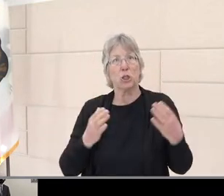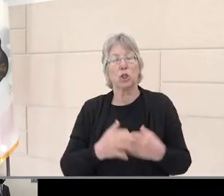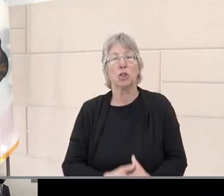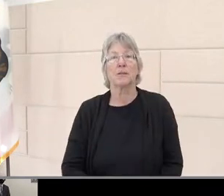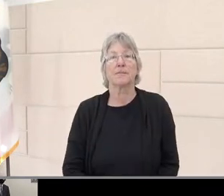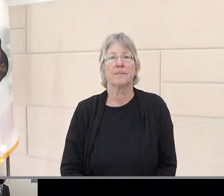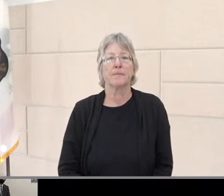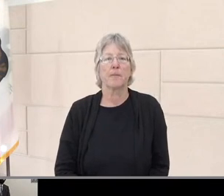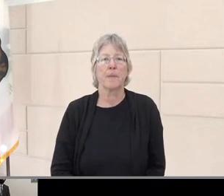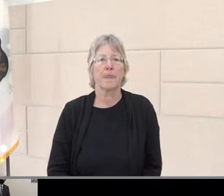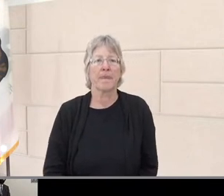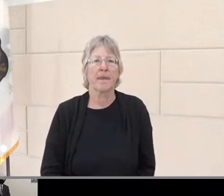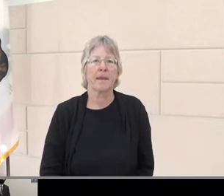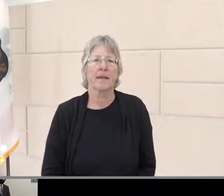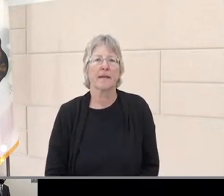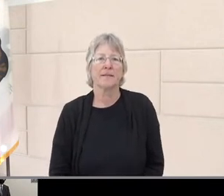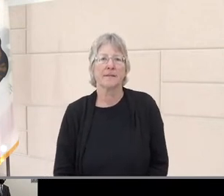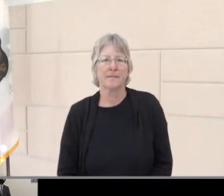ង្រៀន